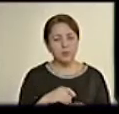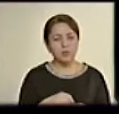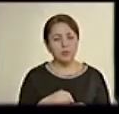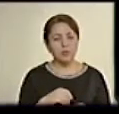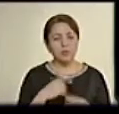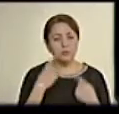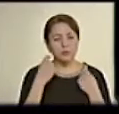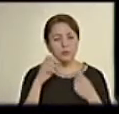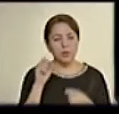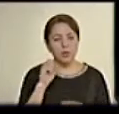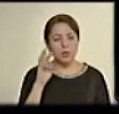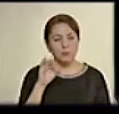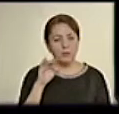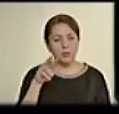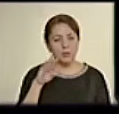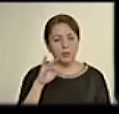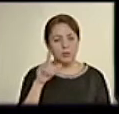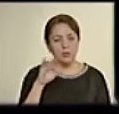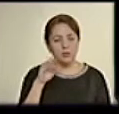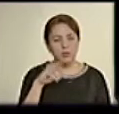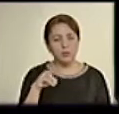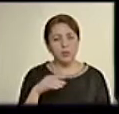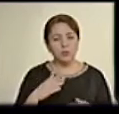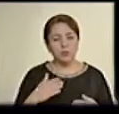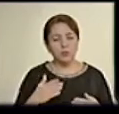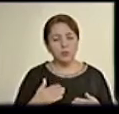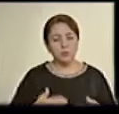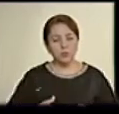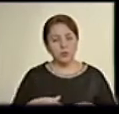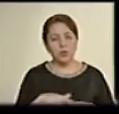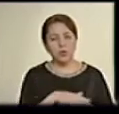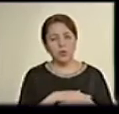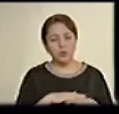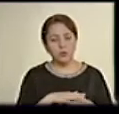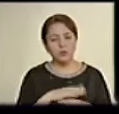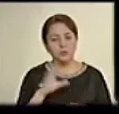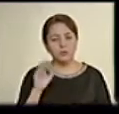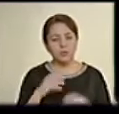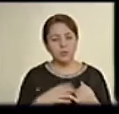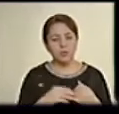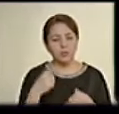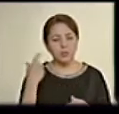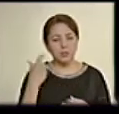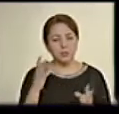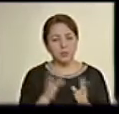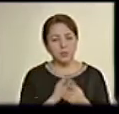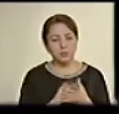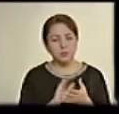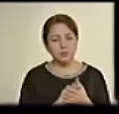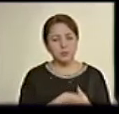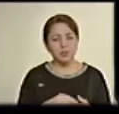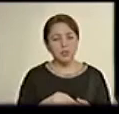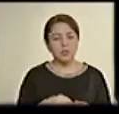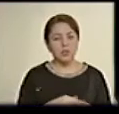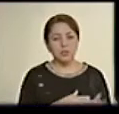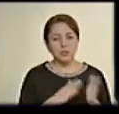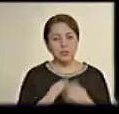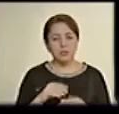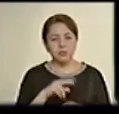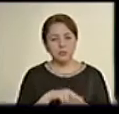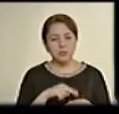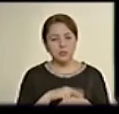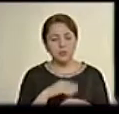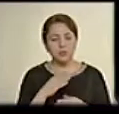amirligining hududi, aholisi va yer egaligi bilan tanishib chiqamiz. Soliq siyosati Buxoro amirligidagi va